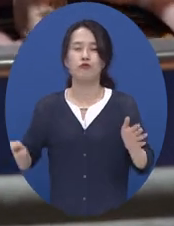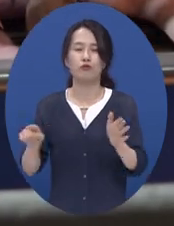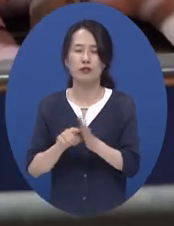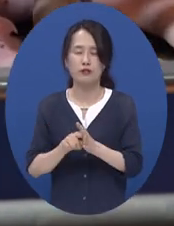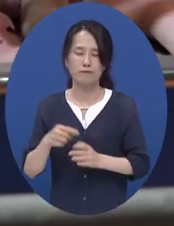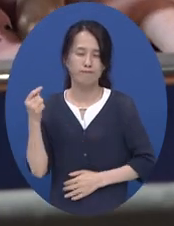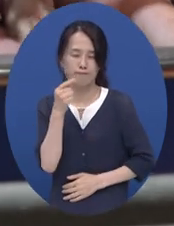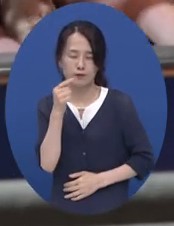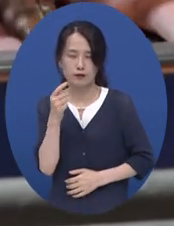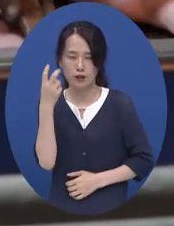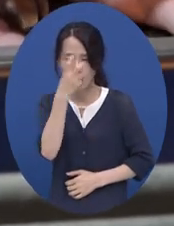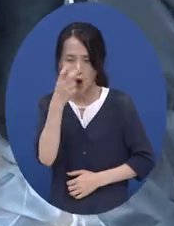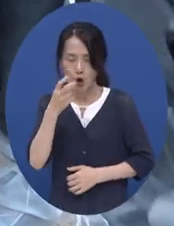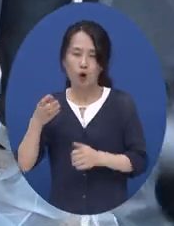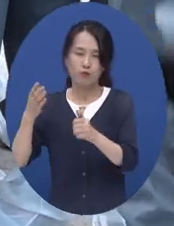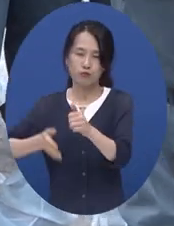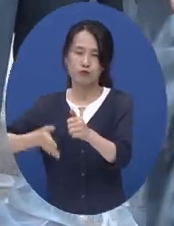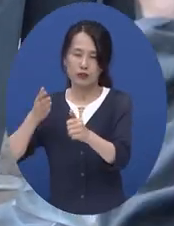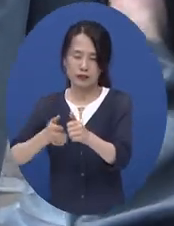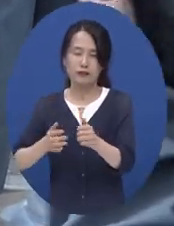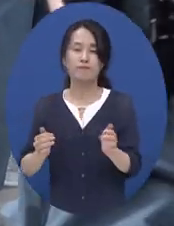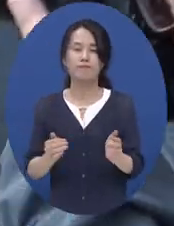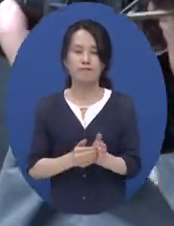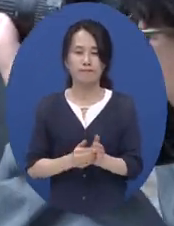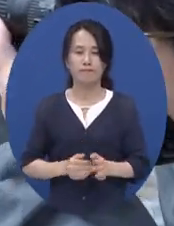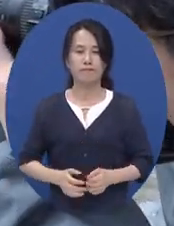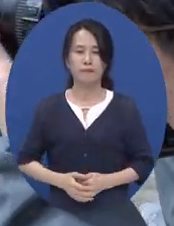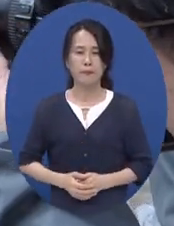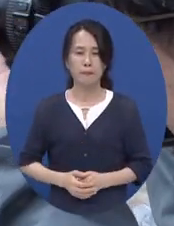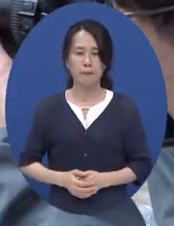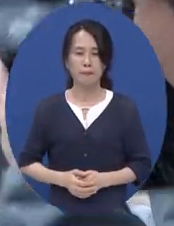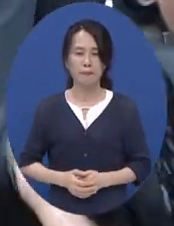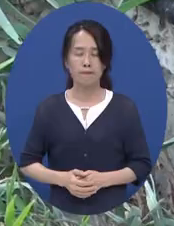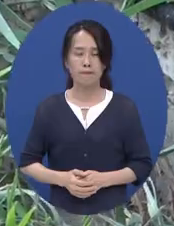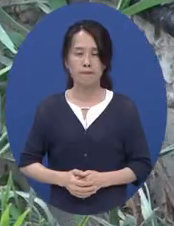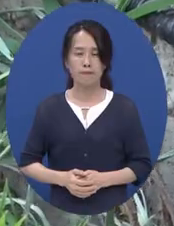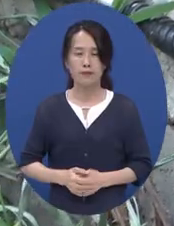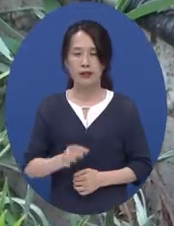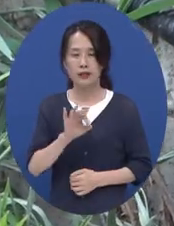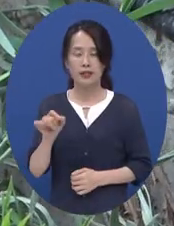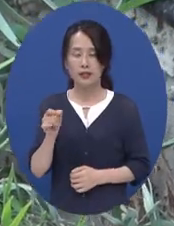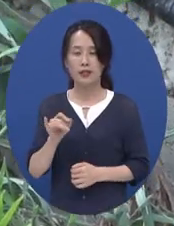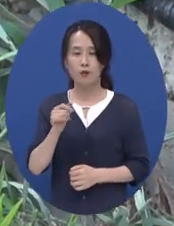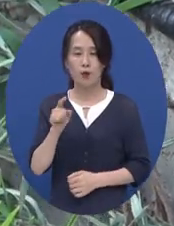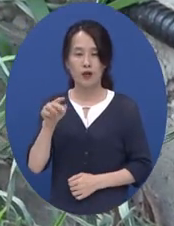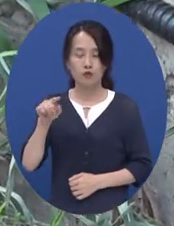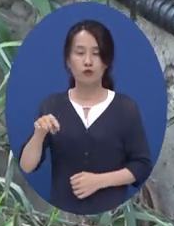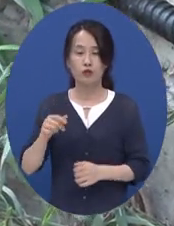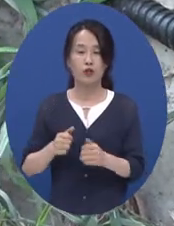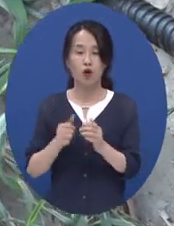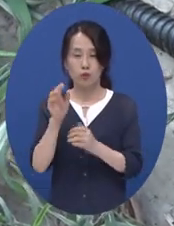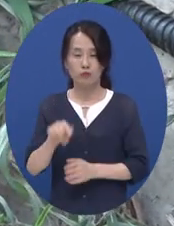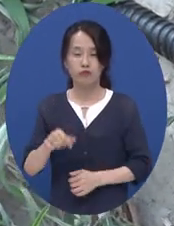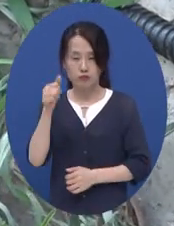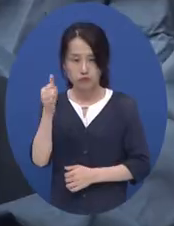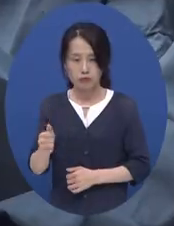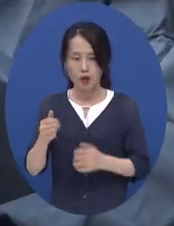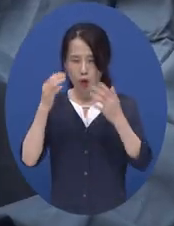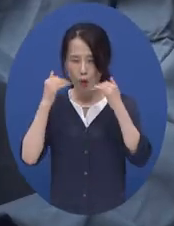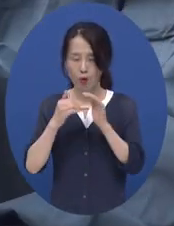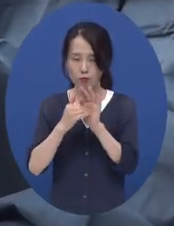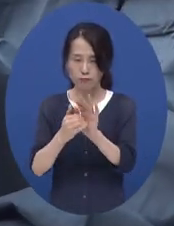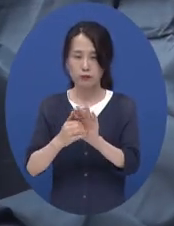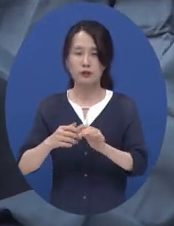수 있도록 철저한 점검 관리에 힘써줄 것을 당부했습니다. 특히 이화순 부지사는 폭염 피해를 최소화하기